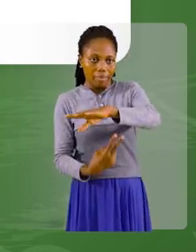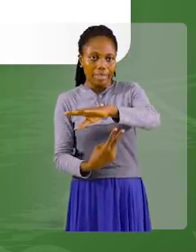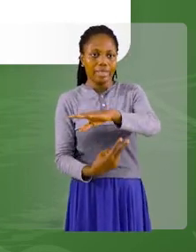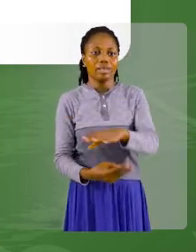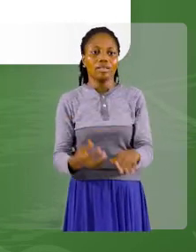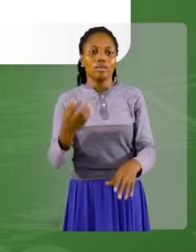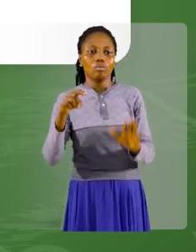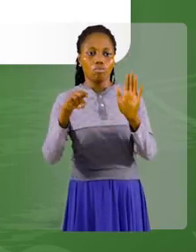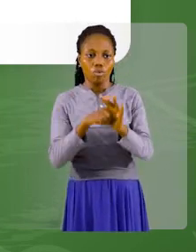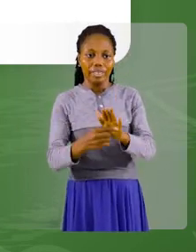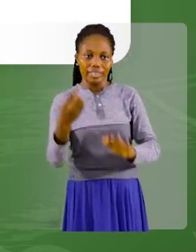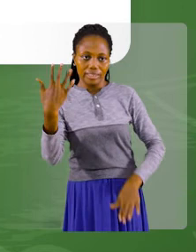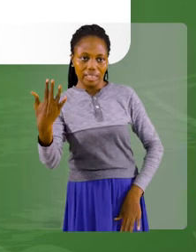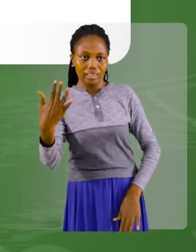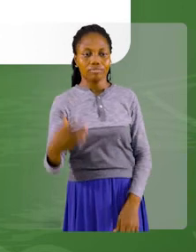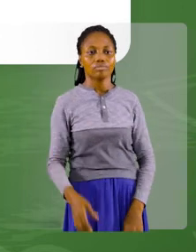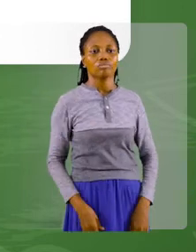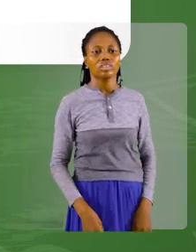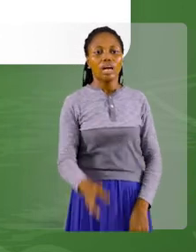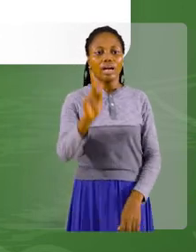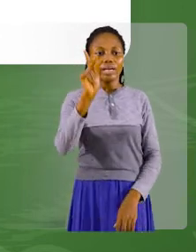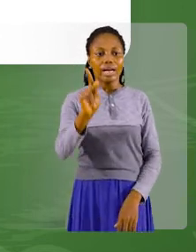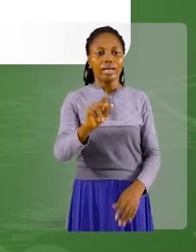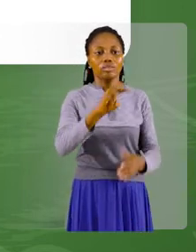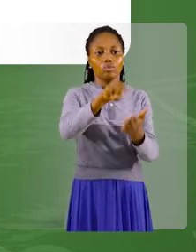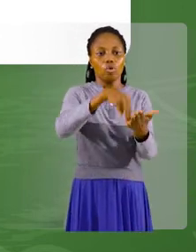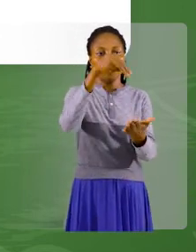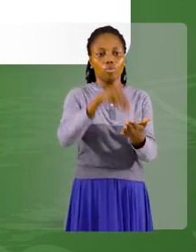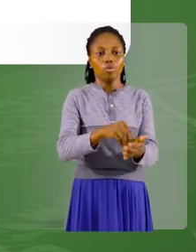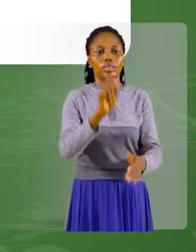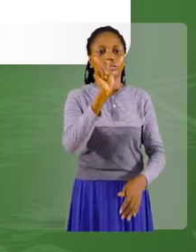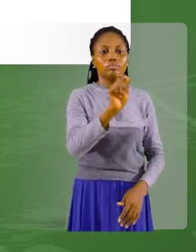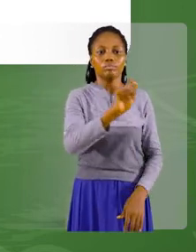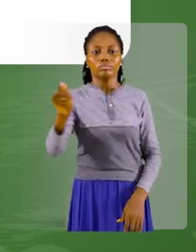5. K est le milieu du segment AB.